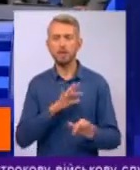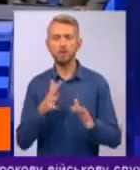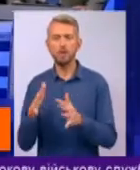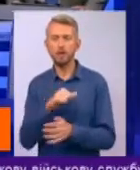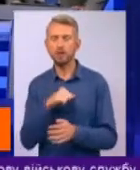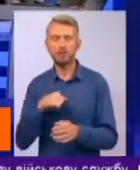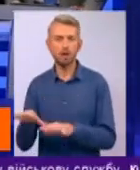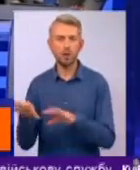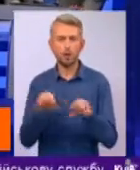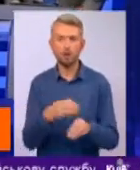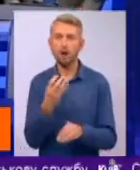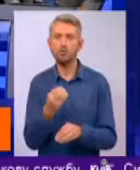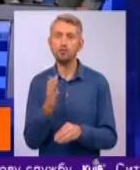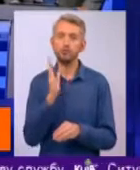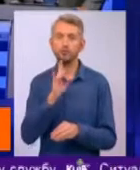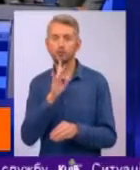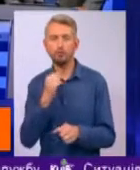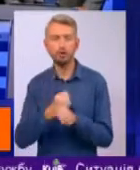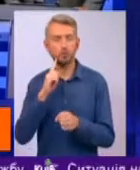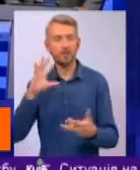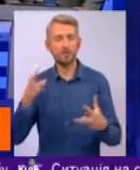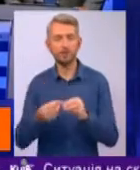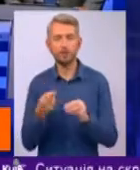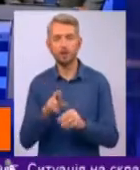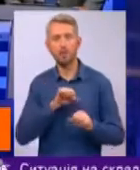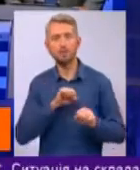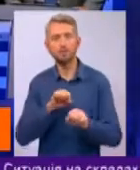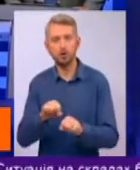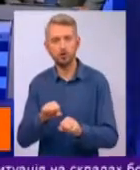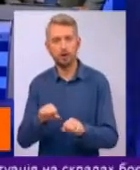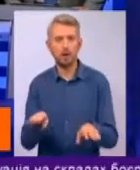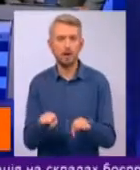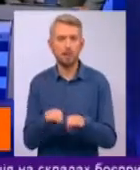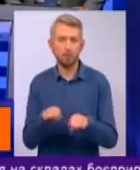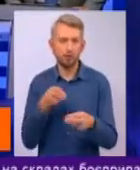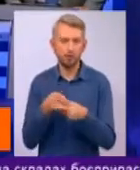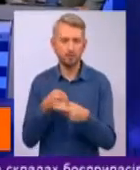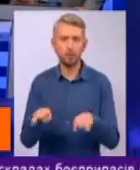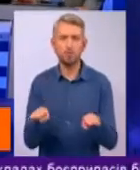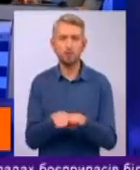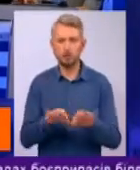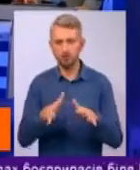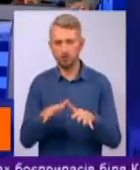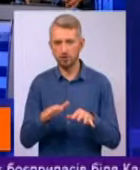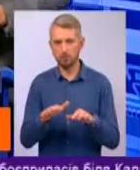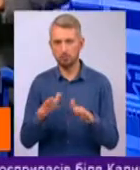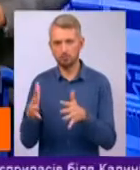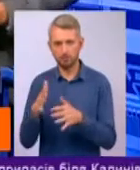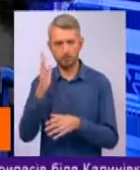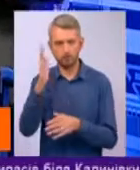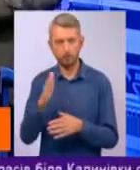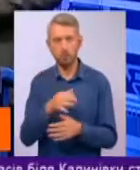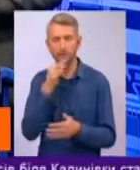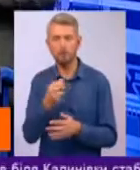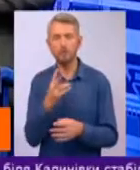сама евакуація? А ще, чи будуть зроблені висновки для убезпечення подібних надзвичайних ситуацій в майбутньому? Відповіді